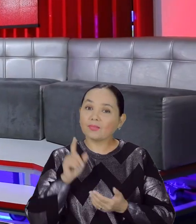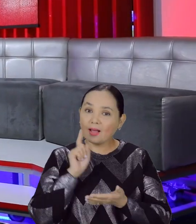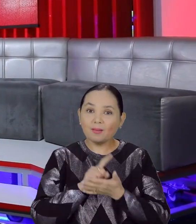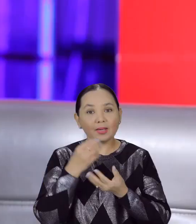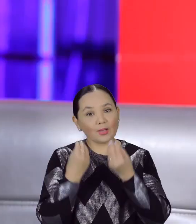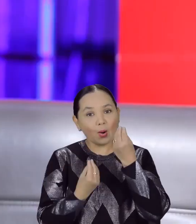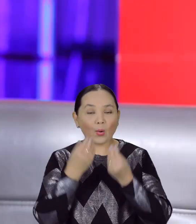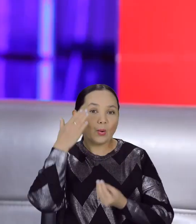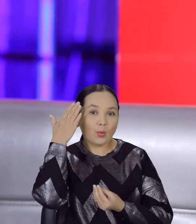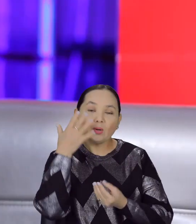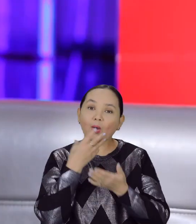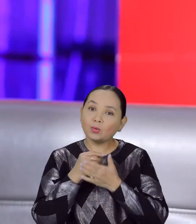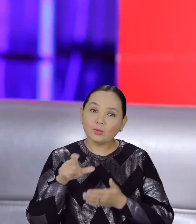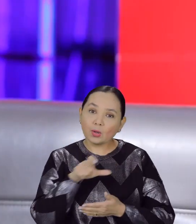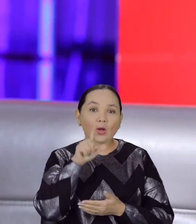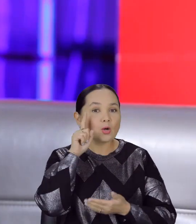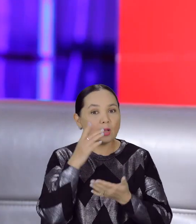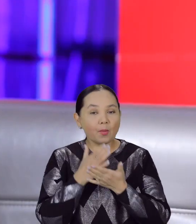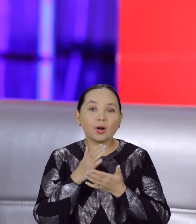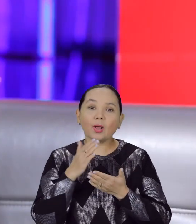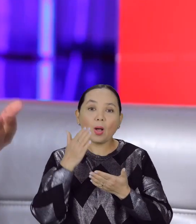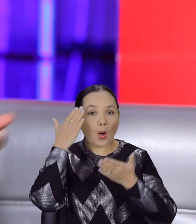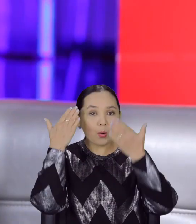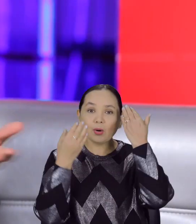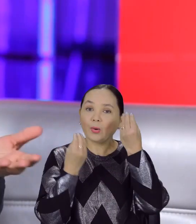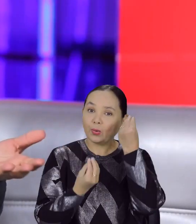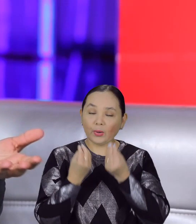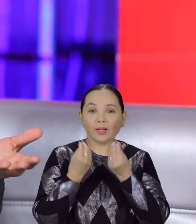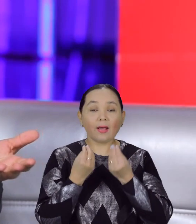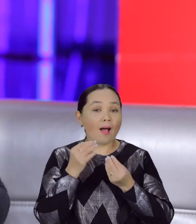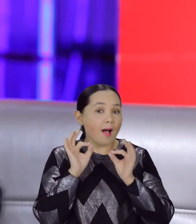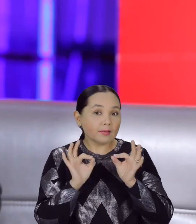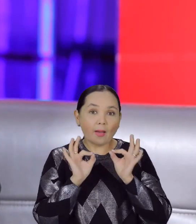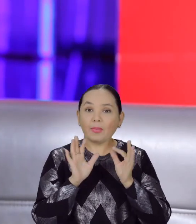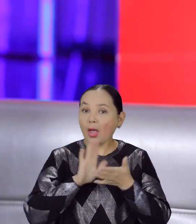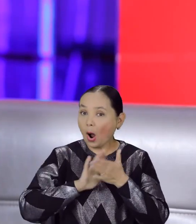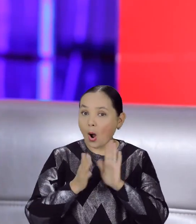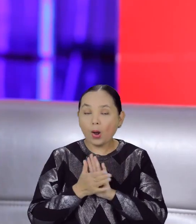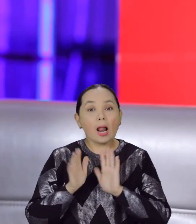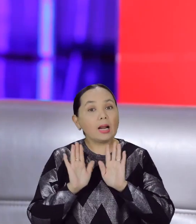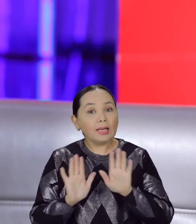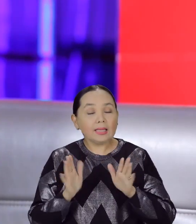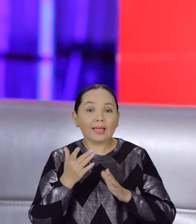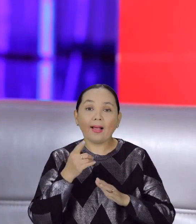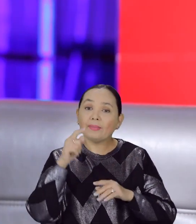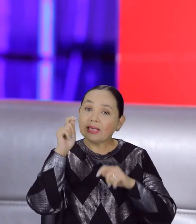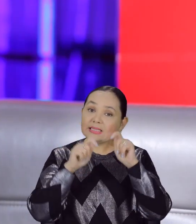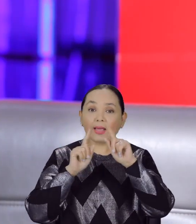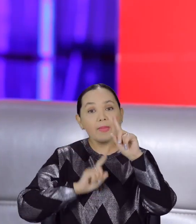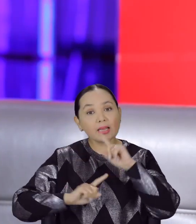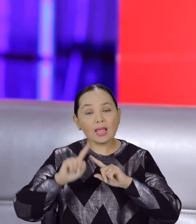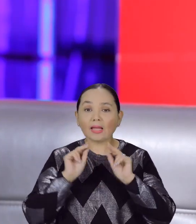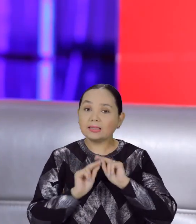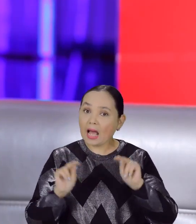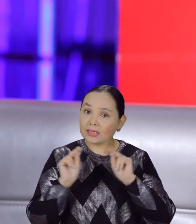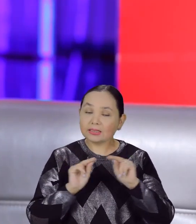Albatta, o'yin kulgular o'z yo'liga, yoshlar bor joyda o'yin kulgularining bo'lmasligi notabiiy hol. Lekin seminarlar, mahorat